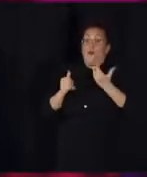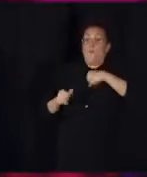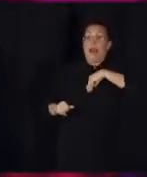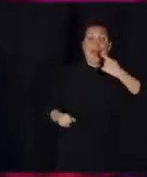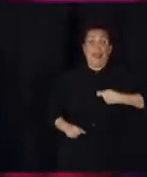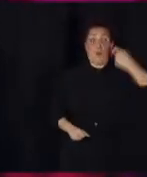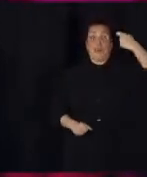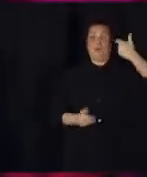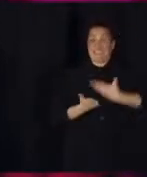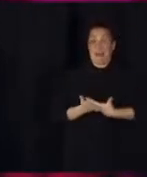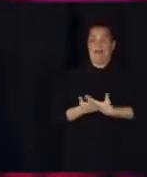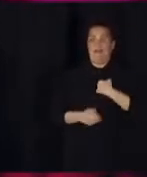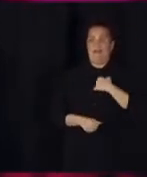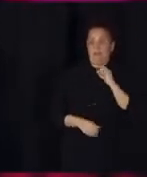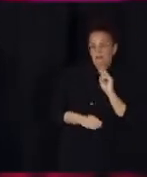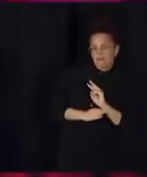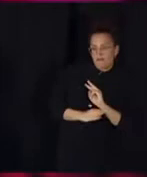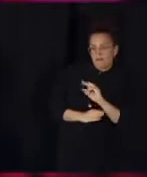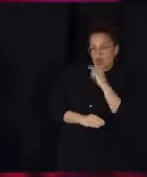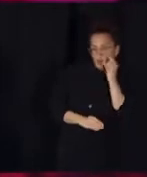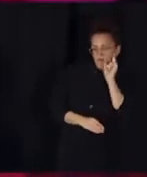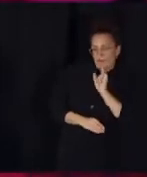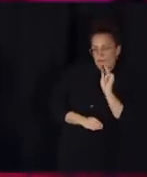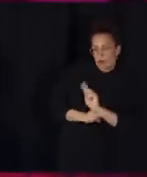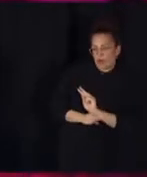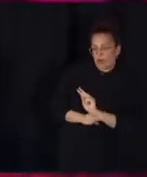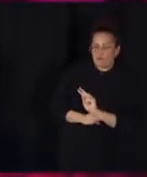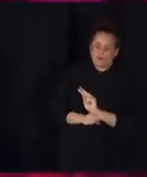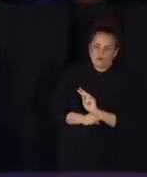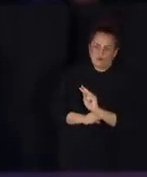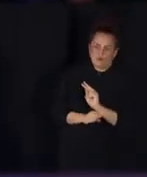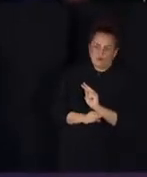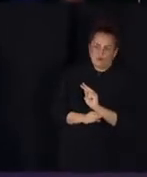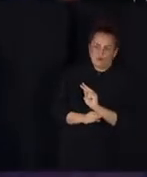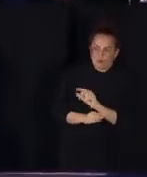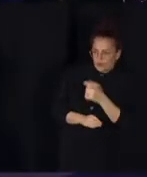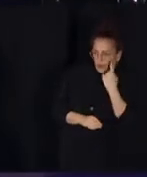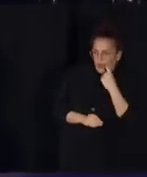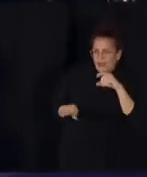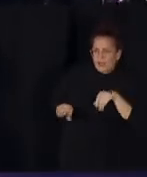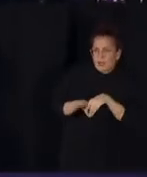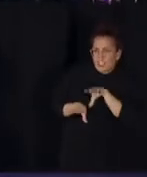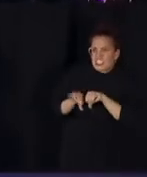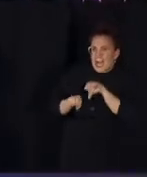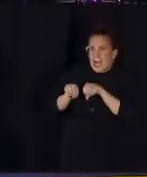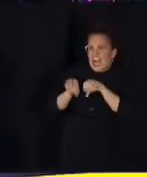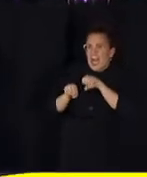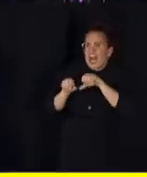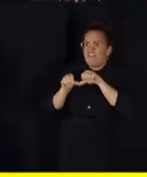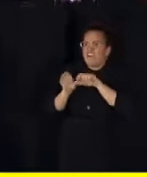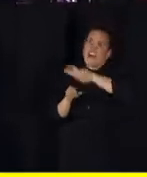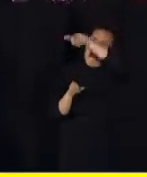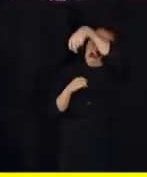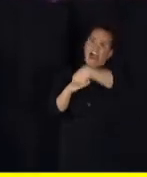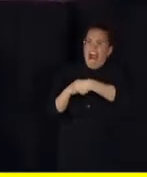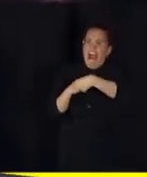femmes. J'aimerais que nous regardions d'un air amusé cette petite fille qui escalade la barrière, qui se roule dans l'herbe et